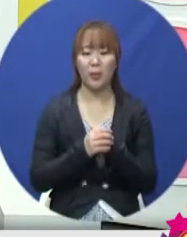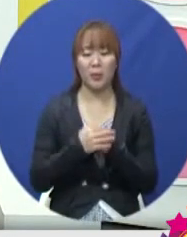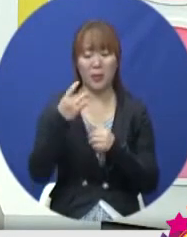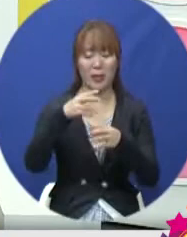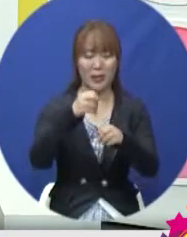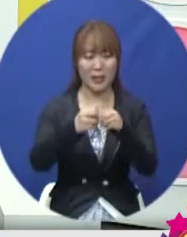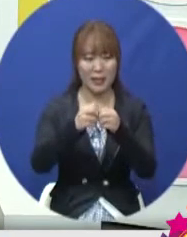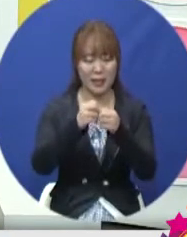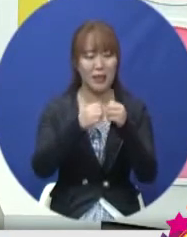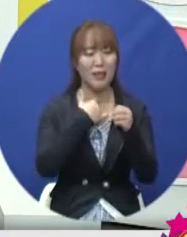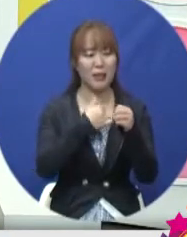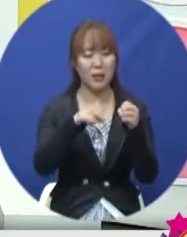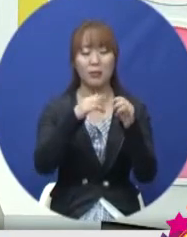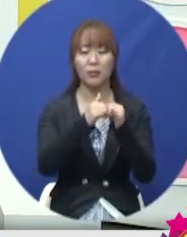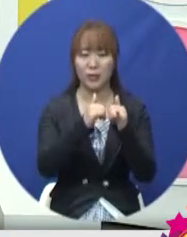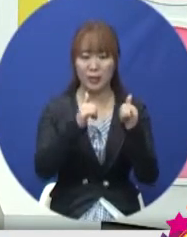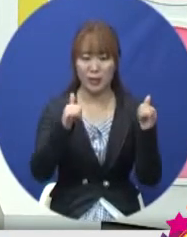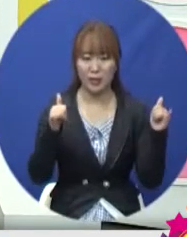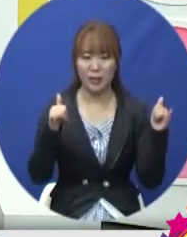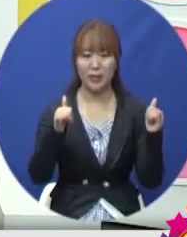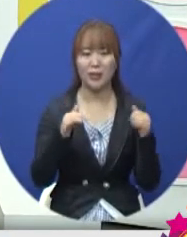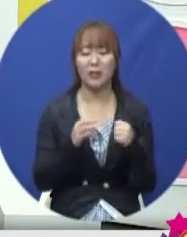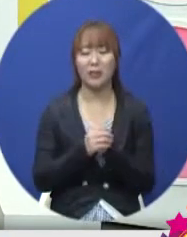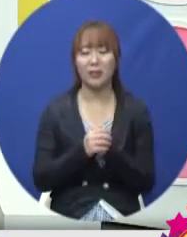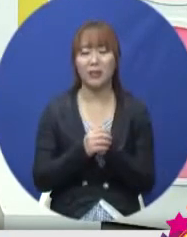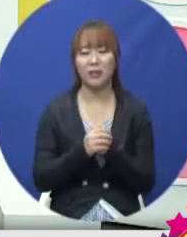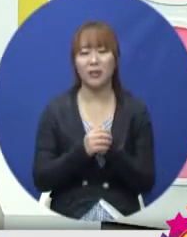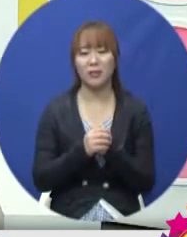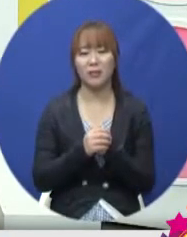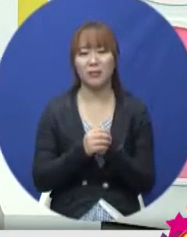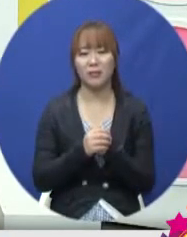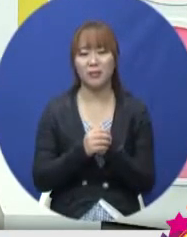시를 하시고 그러시던 분이 그